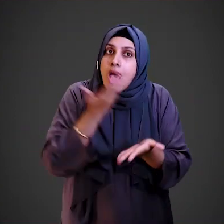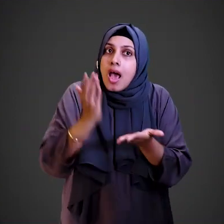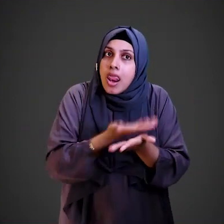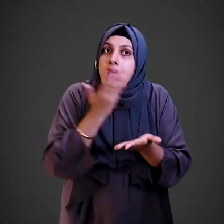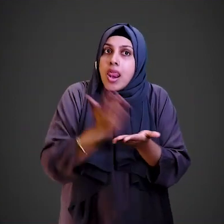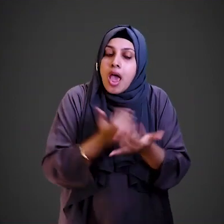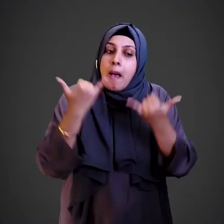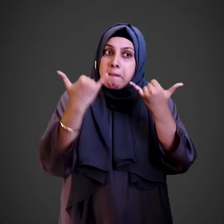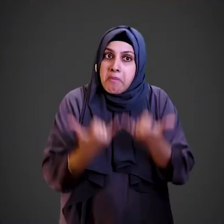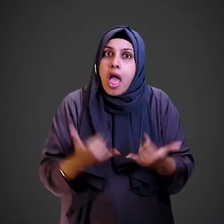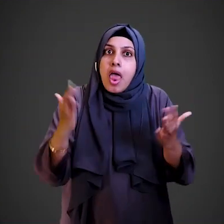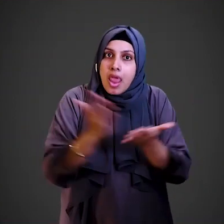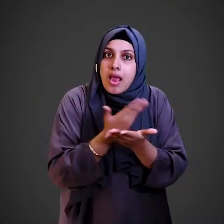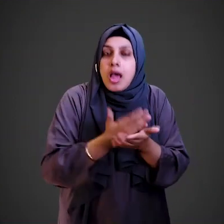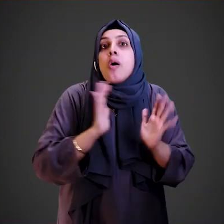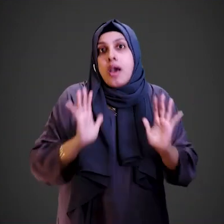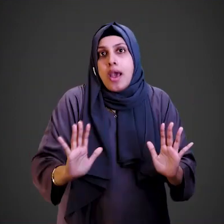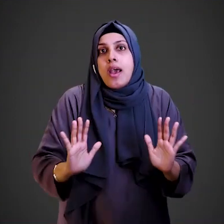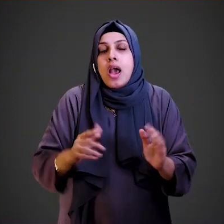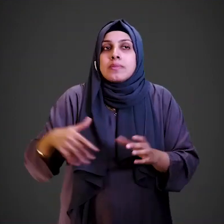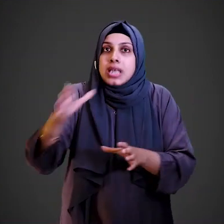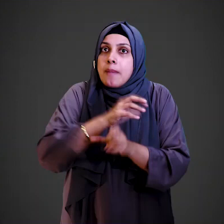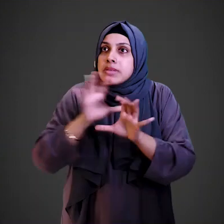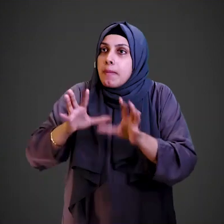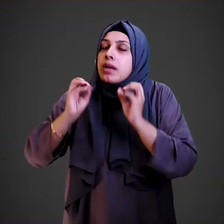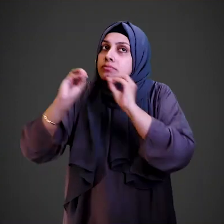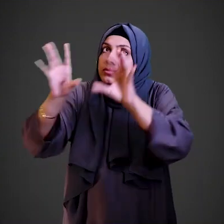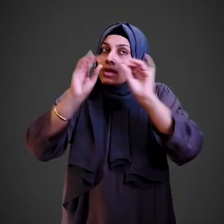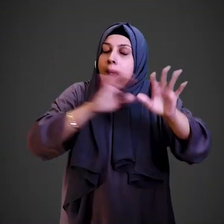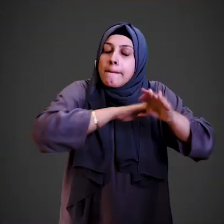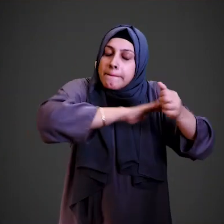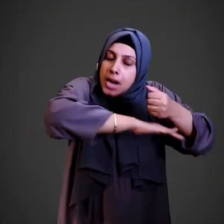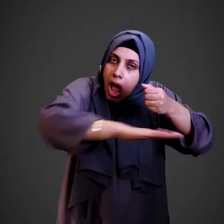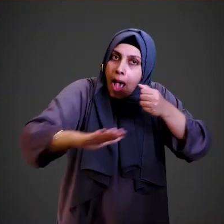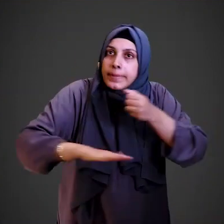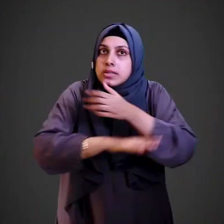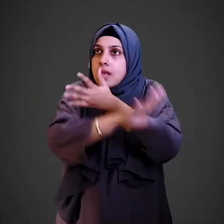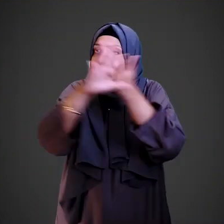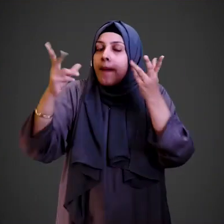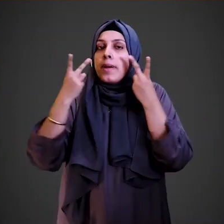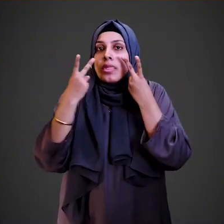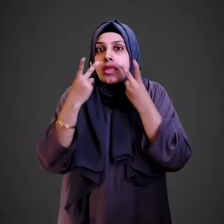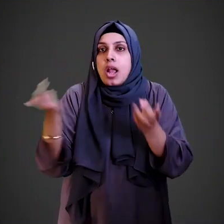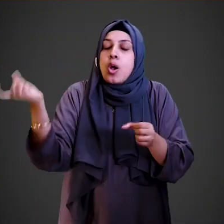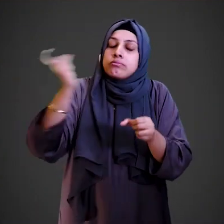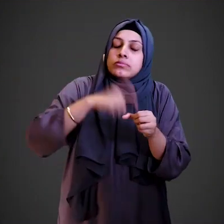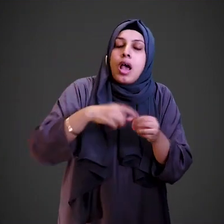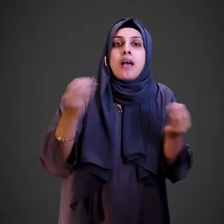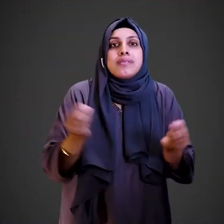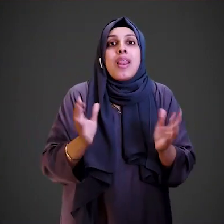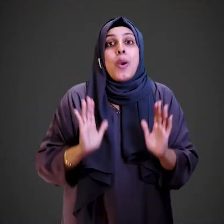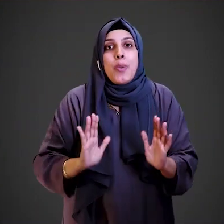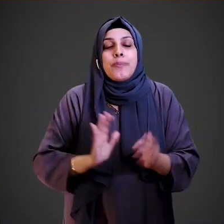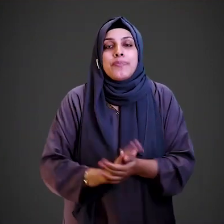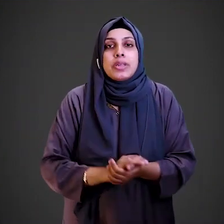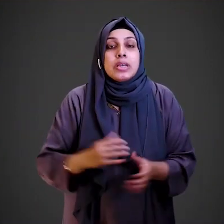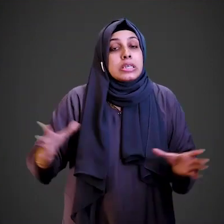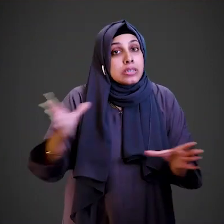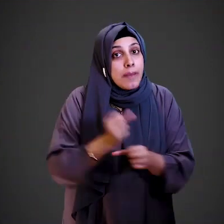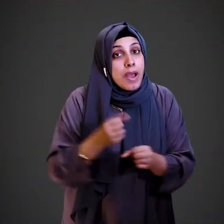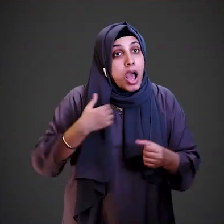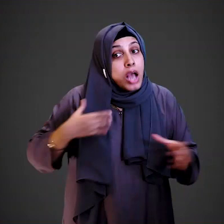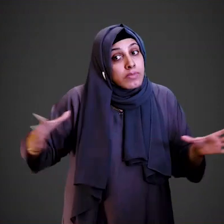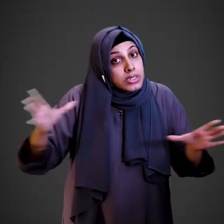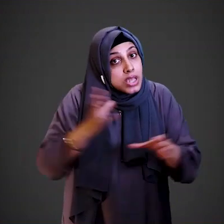ہوتی ہے جس کے تحت پبلک گڈ جو ہے وہ عوام تک پہنچے اور عام شہری کی رسائی اس تک ممکن ہو۔ اس صورت